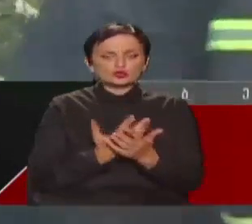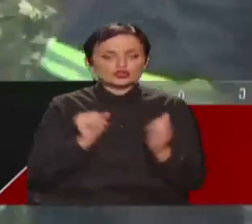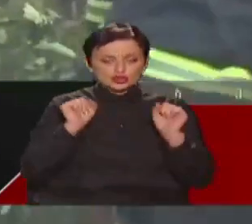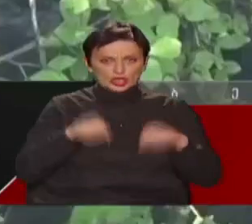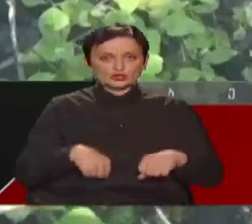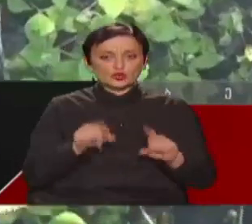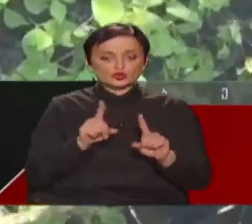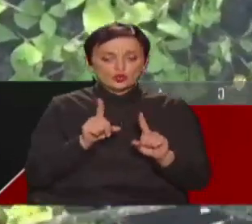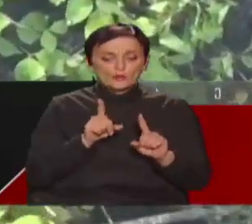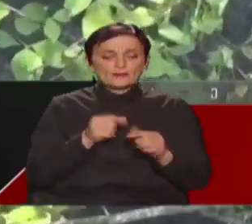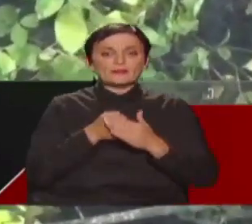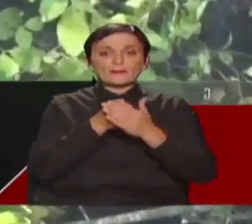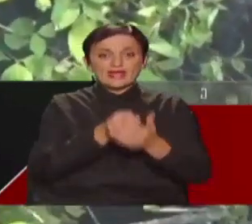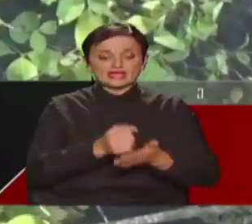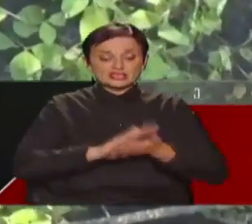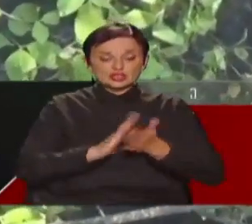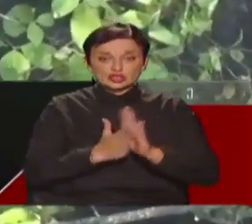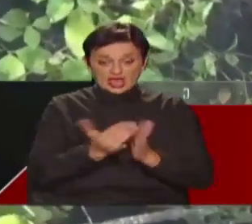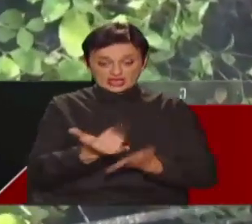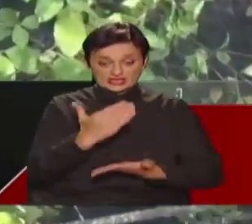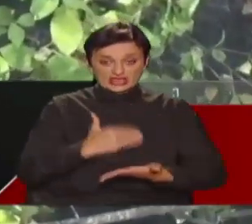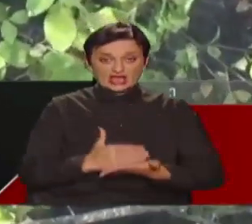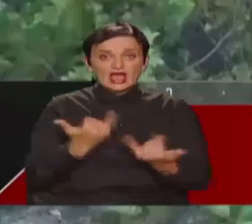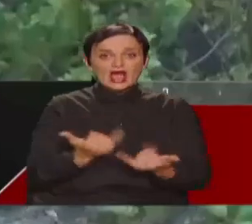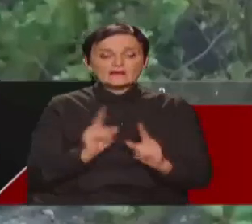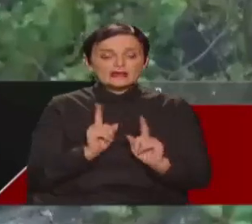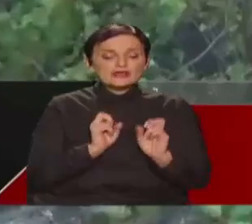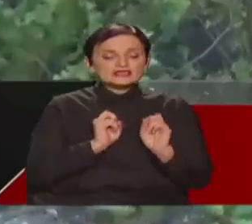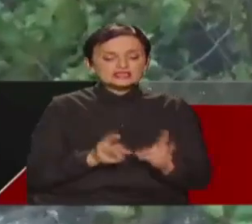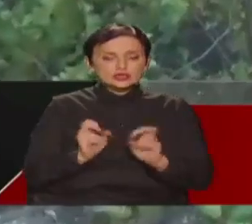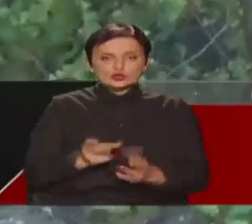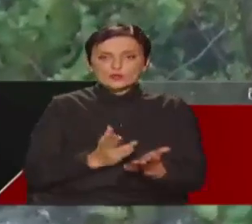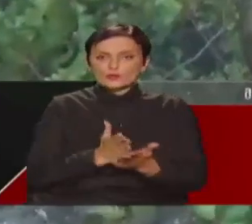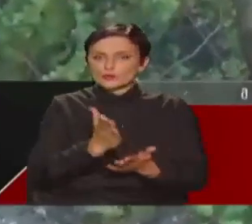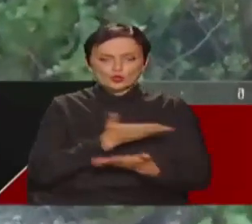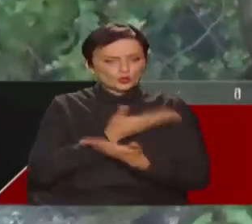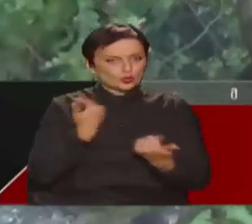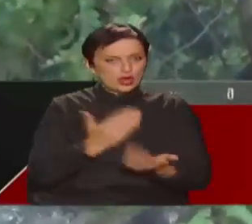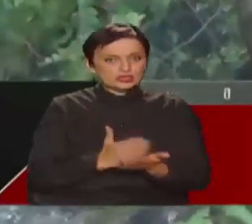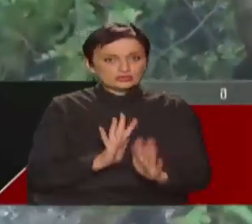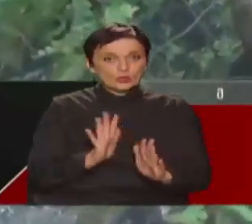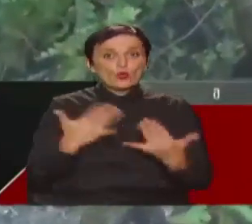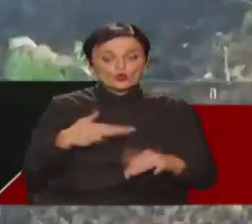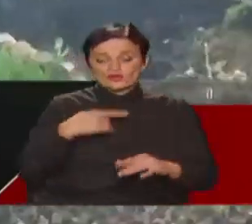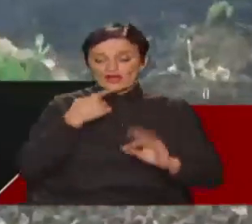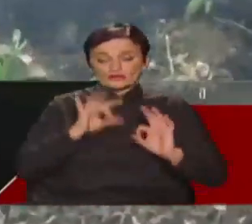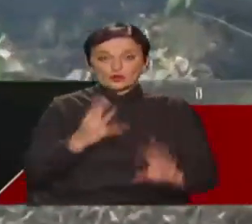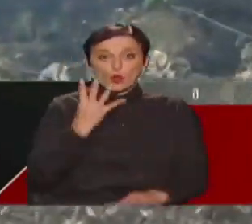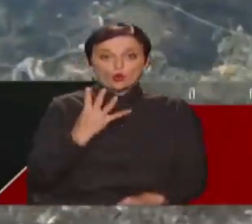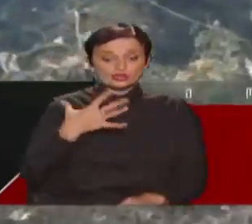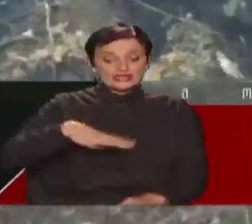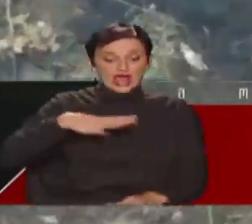Vorom, მიეხტია შედეგის თვის და ამ წუთის თვის რაიმე საშიშროება ამ მიმართულებით არ არსებობს როგორც უკვე გითხარით 4